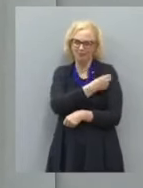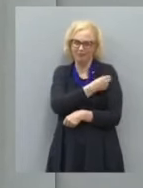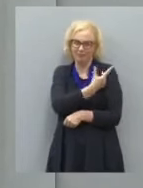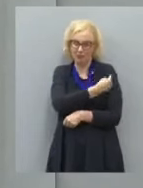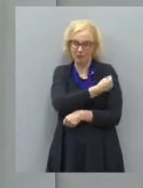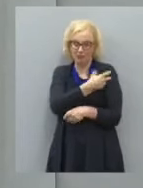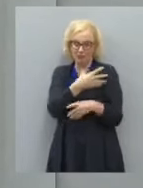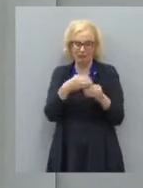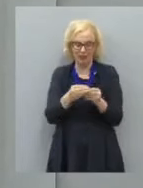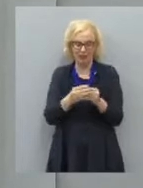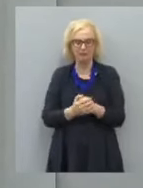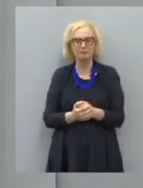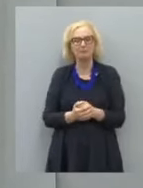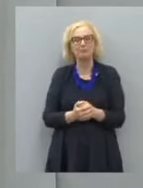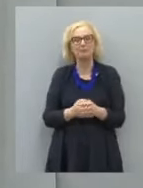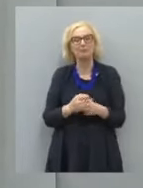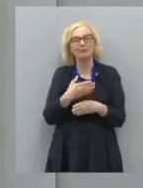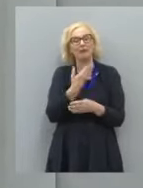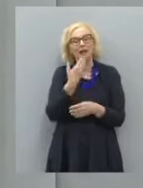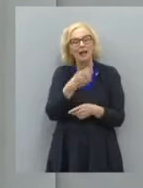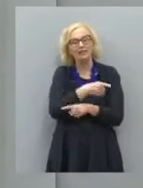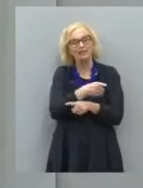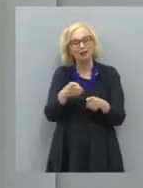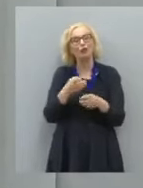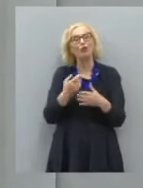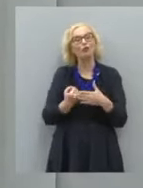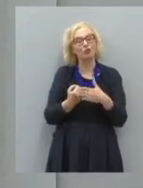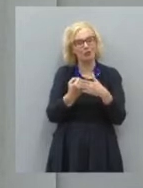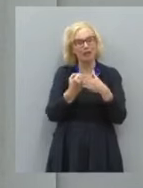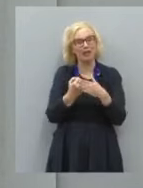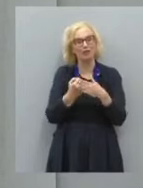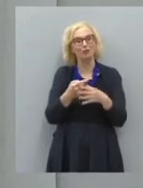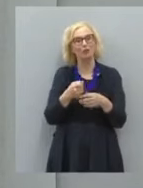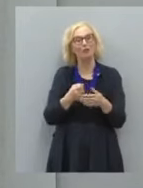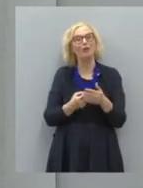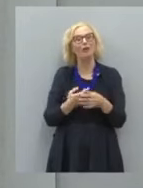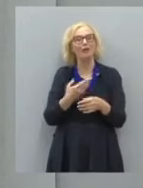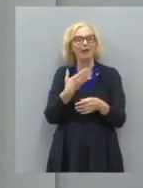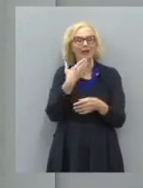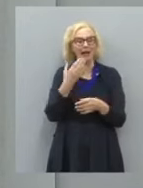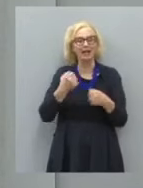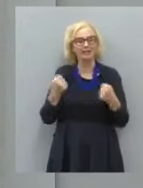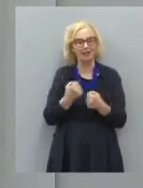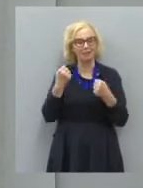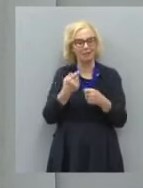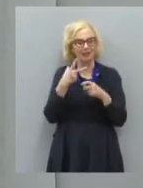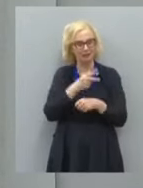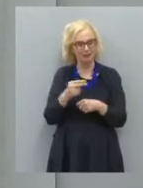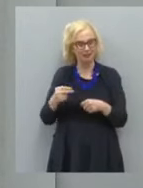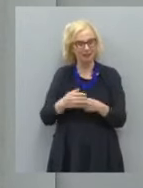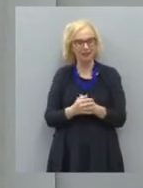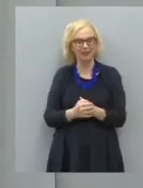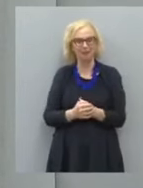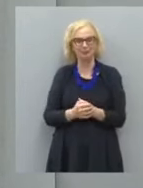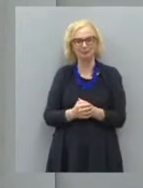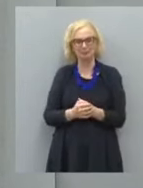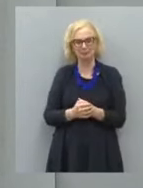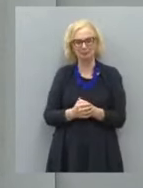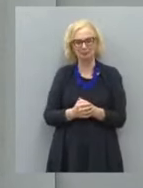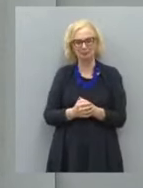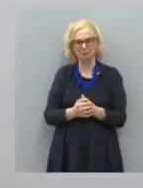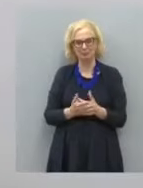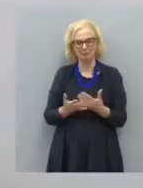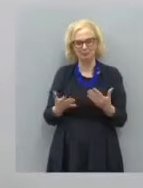sicuramente il loro supporto e apporto sarà fondamentale nella campagna vaccinale che stiamo portando avanti in trentino quindi insomma a